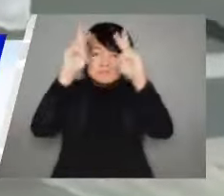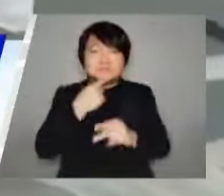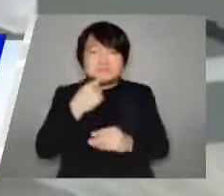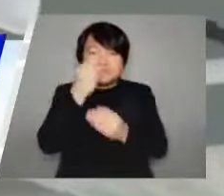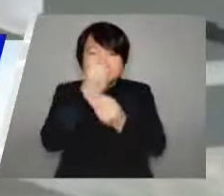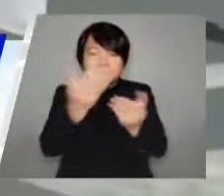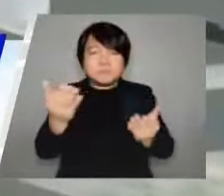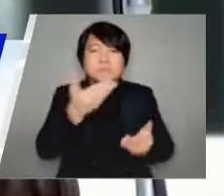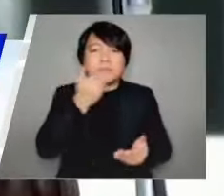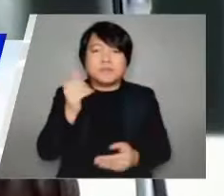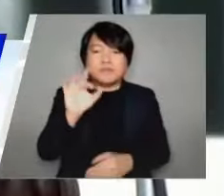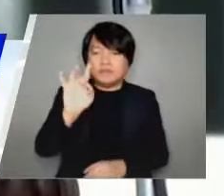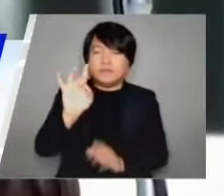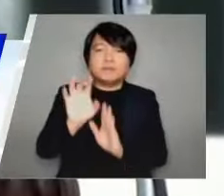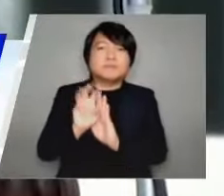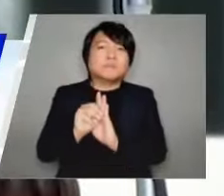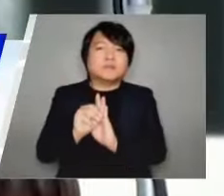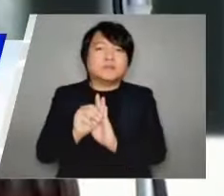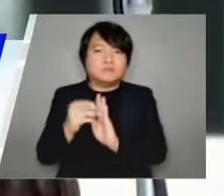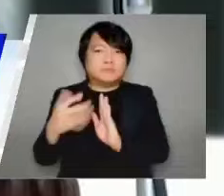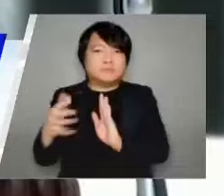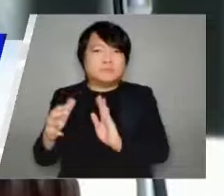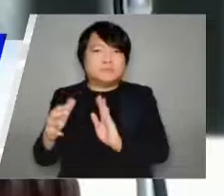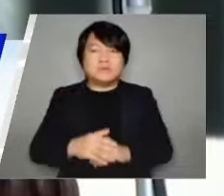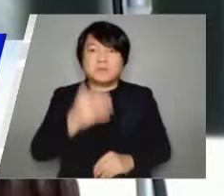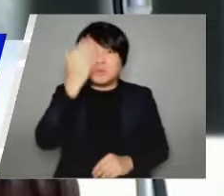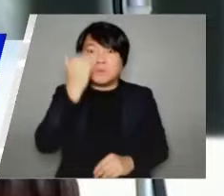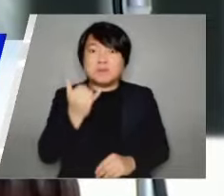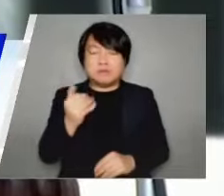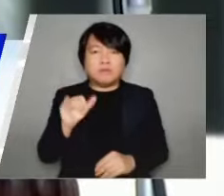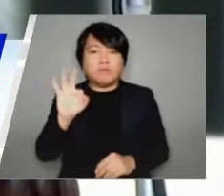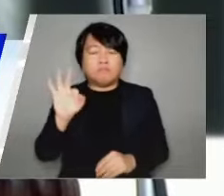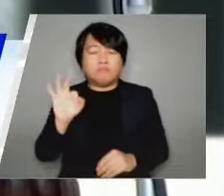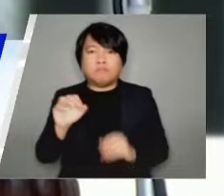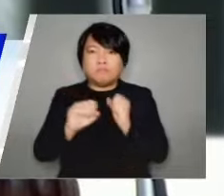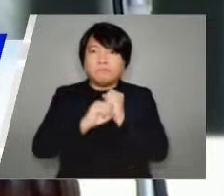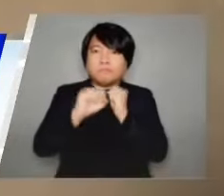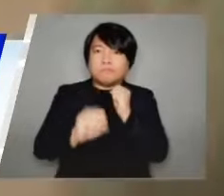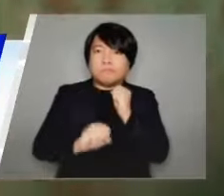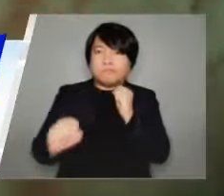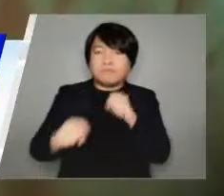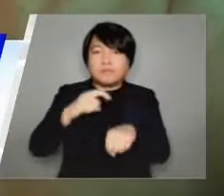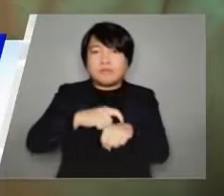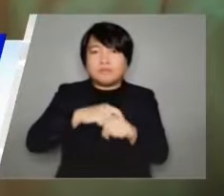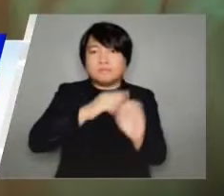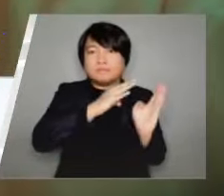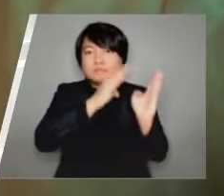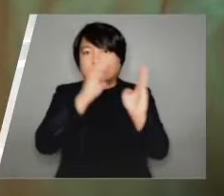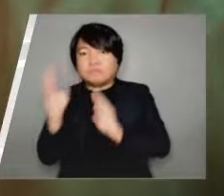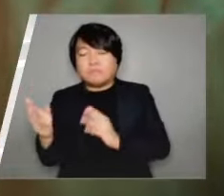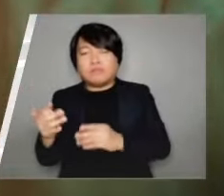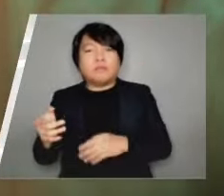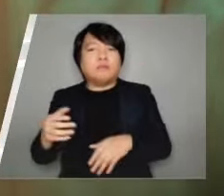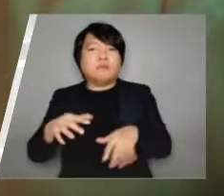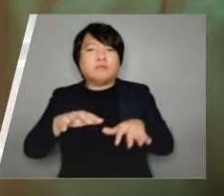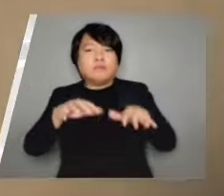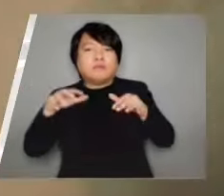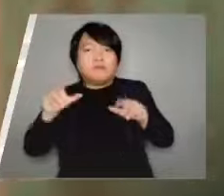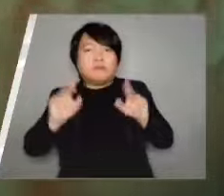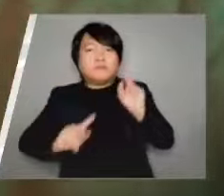Kung higit pa raw dyan, nawawala ang atensyon ng tao at pwede pa silang makatulog. Pabor ba dyan ang mga kapuso natin